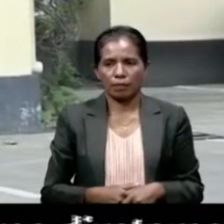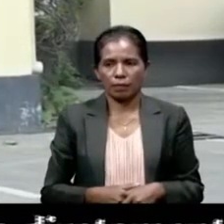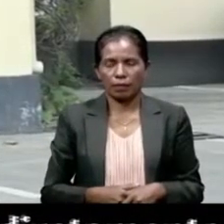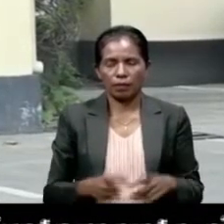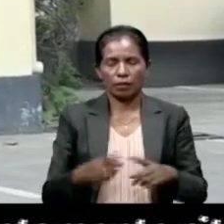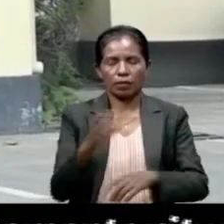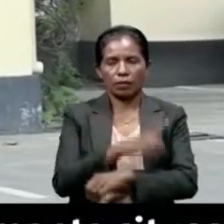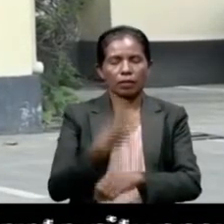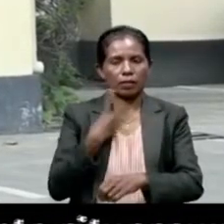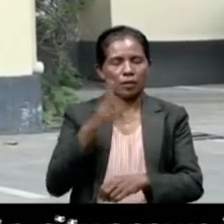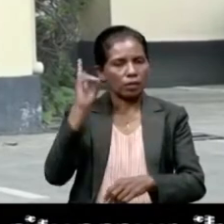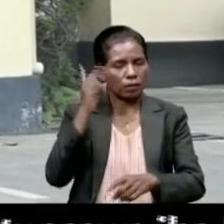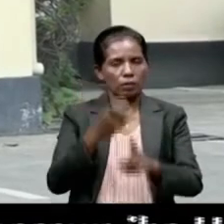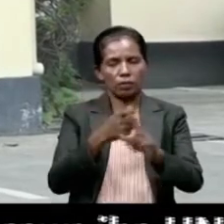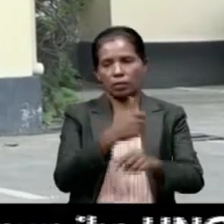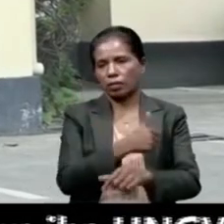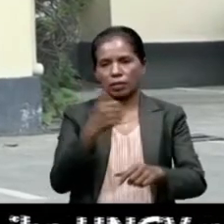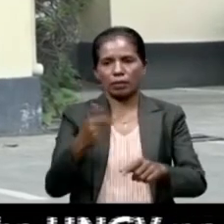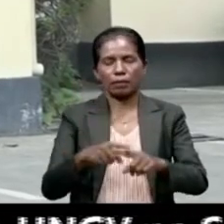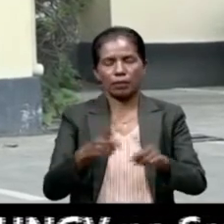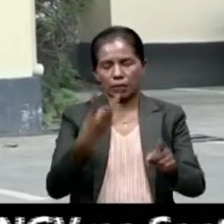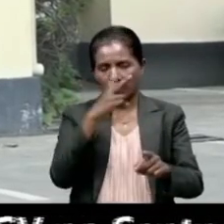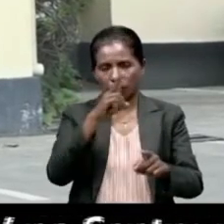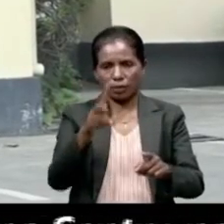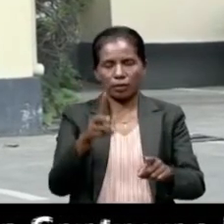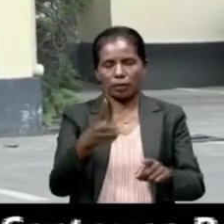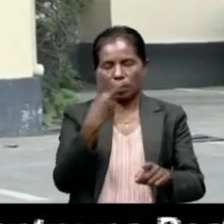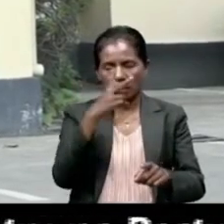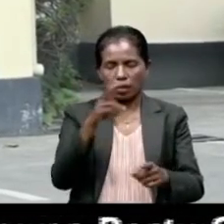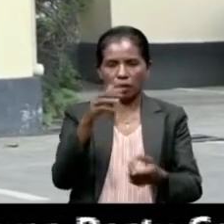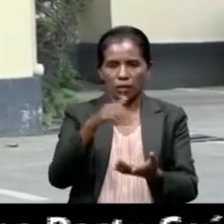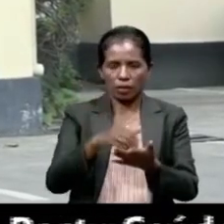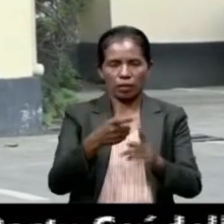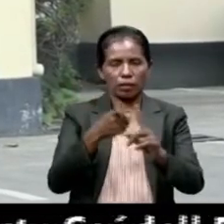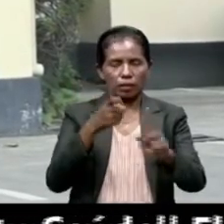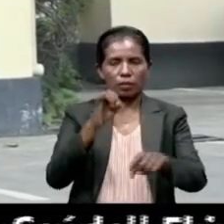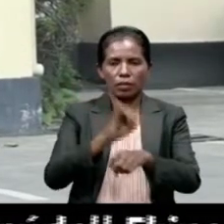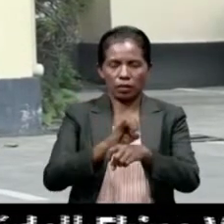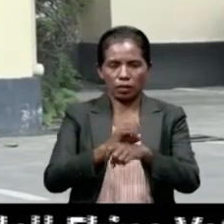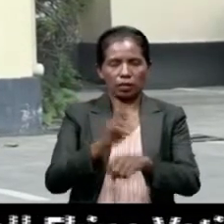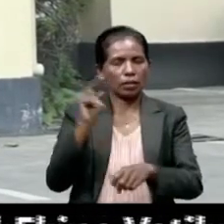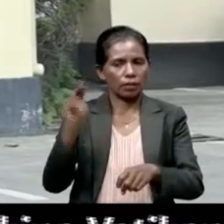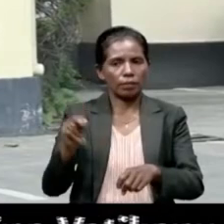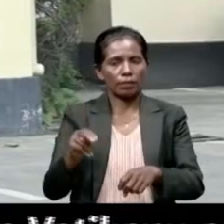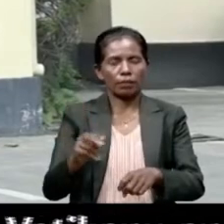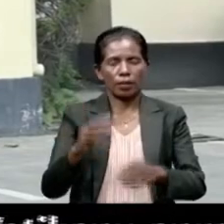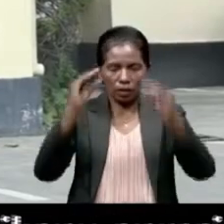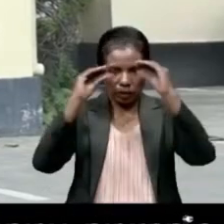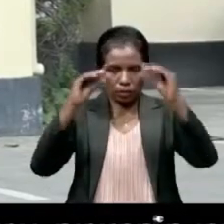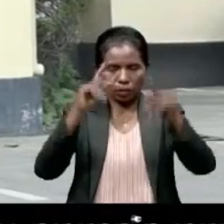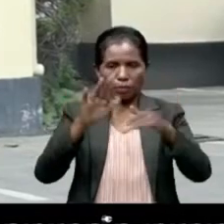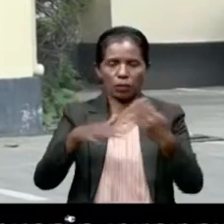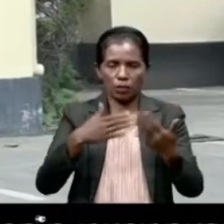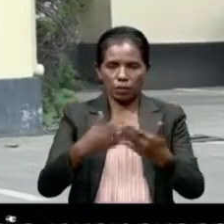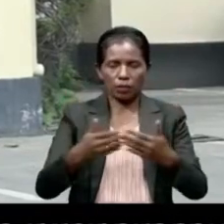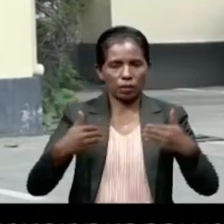Oing tarona ona husi parte sira selo tirmai ite sebarona fila fali husi parte grezanian atu iduka sarani sira uin